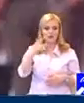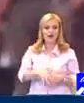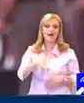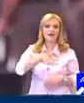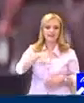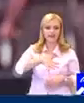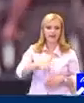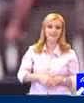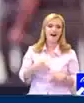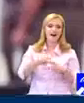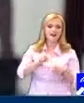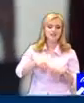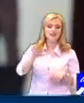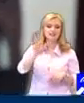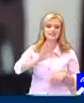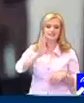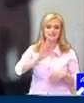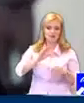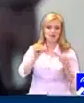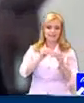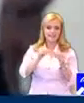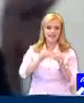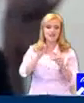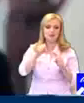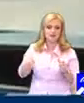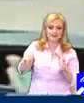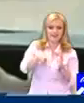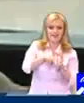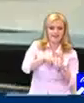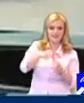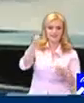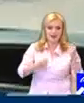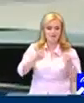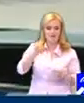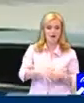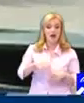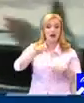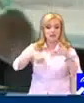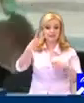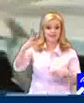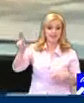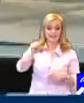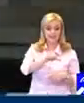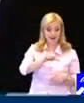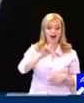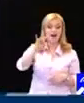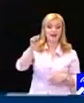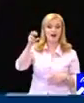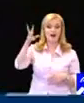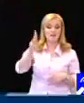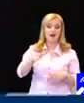oftalmologic, cele 10 femei au putut pleca la volanul mașinilor. Peste 3 săptămâni, pe 24 iunie, Arabia Saudită va